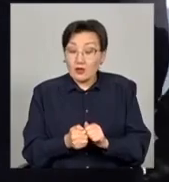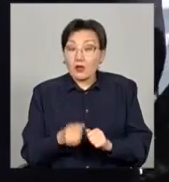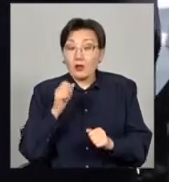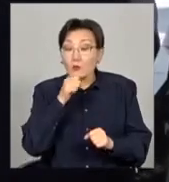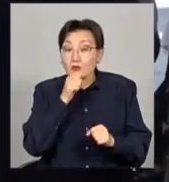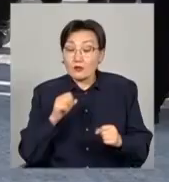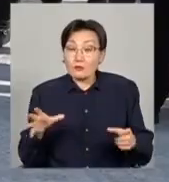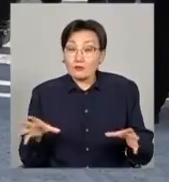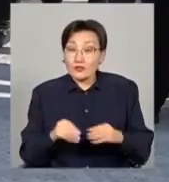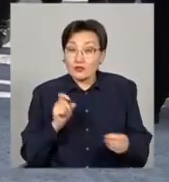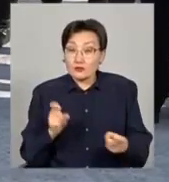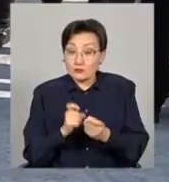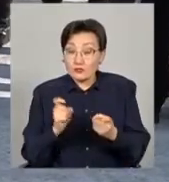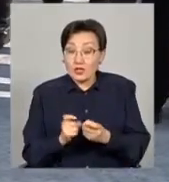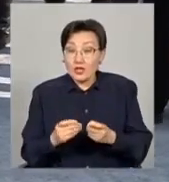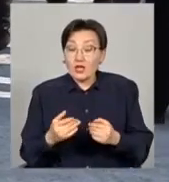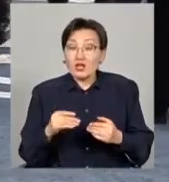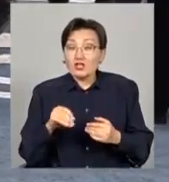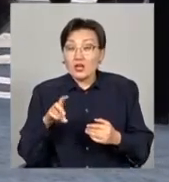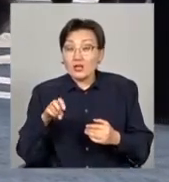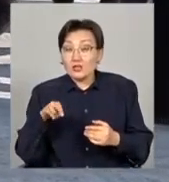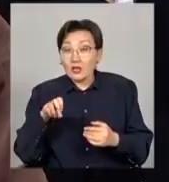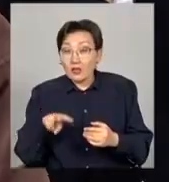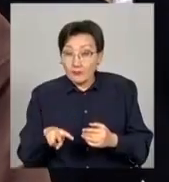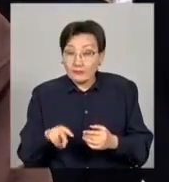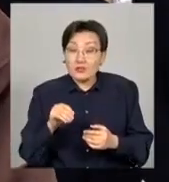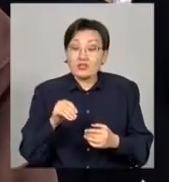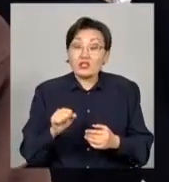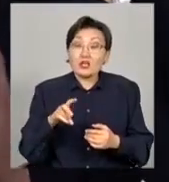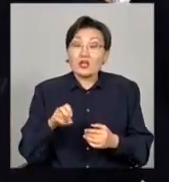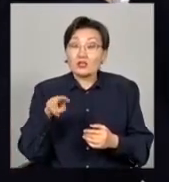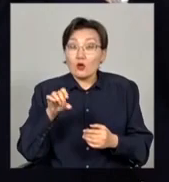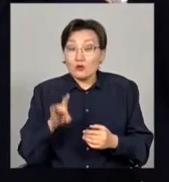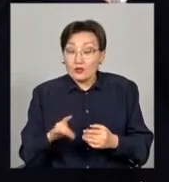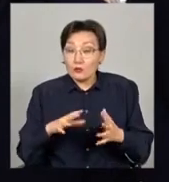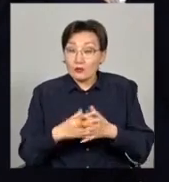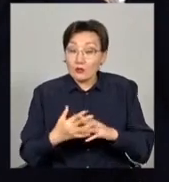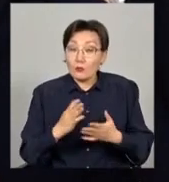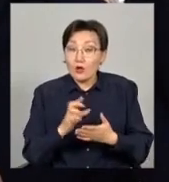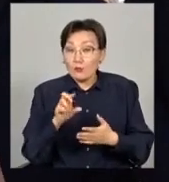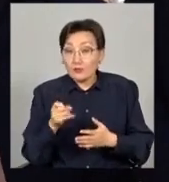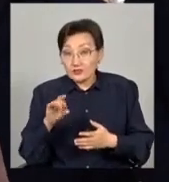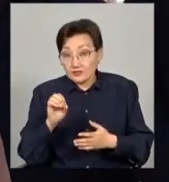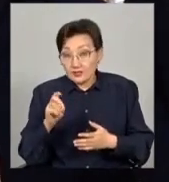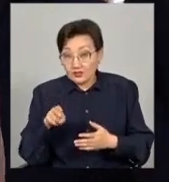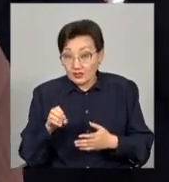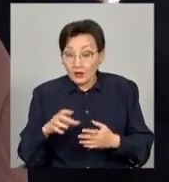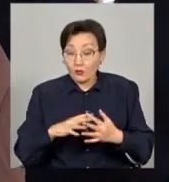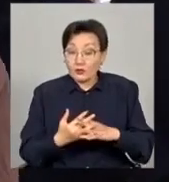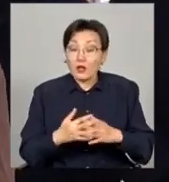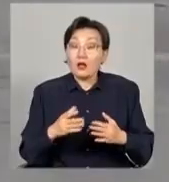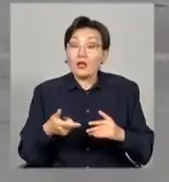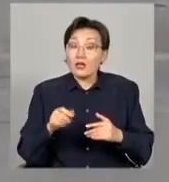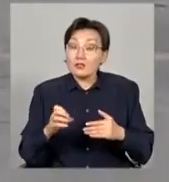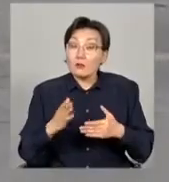сен алғаның жанбайды. Бұл жаңа талапта да газ бар, жаңа дәуірде де бар. Бұл мына Байсерке ауылында да бар газ. Именно бізде